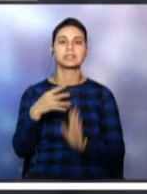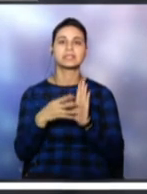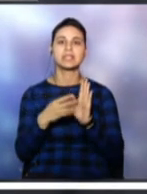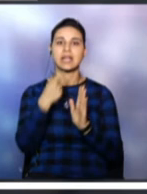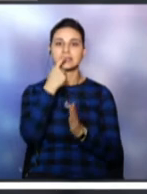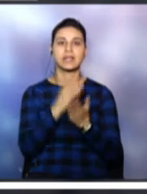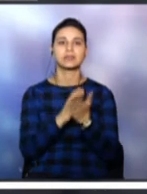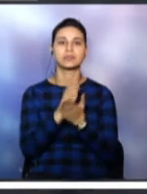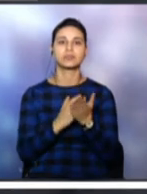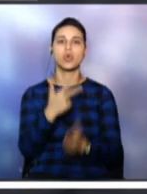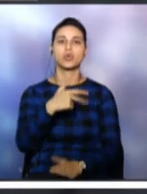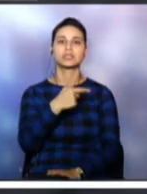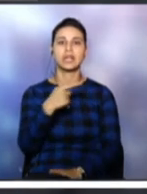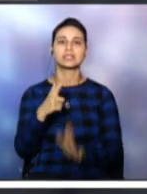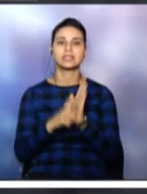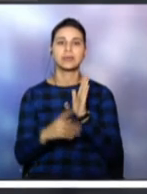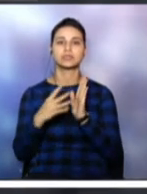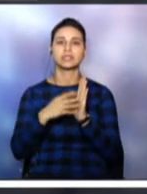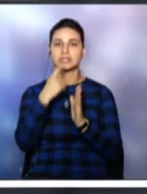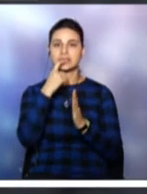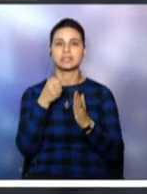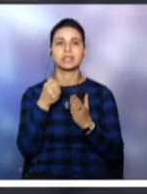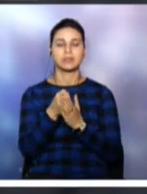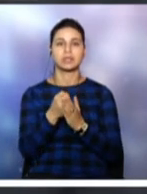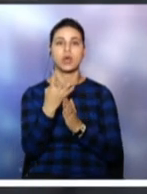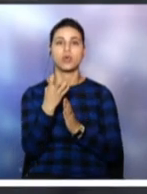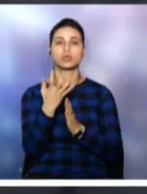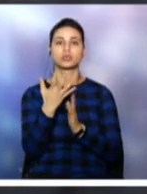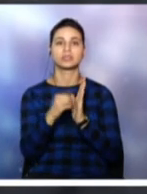განმავლობაში 30-დან 79 წლამდე